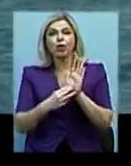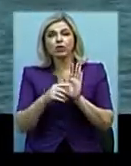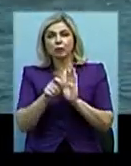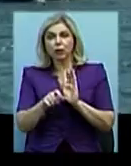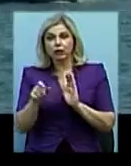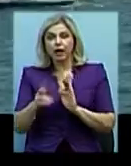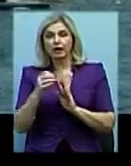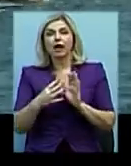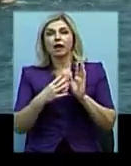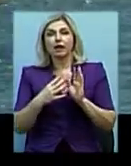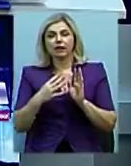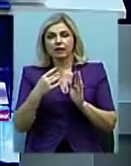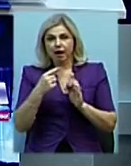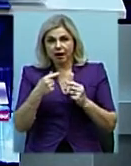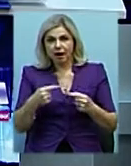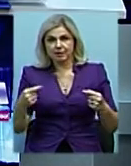94 яхтах.